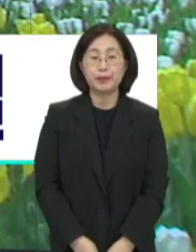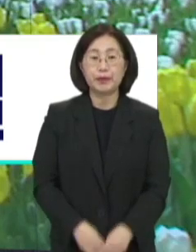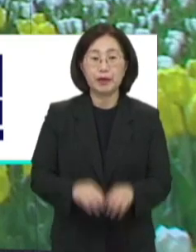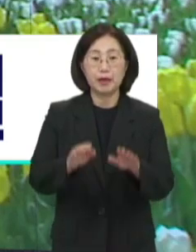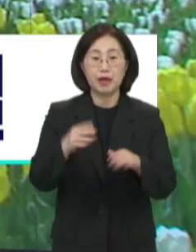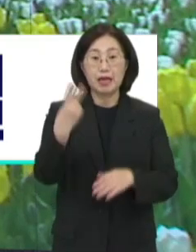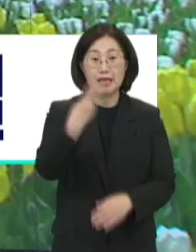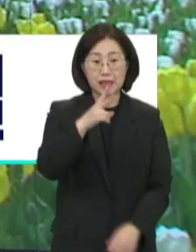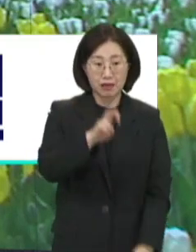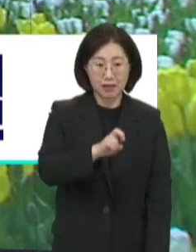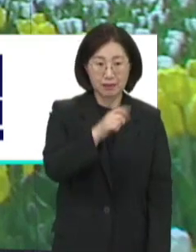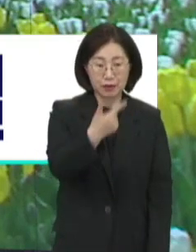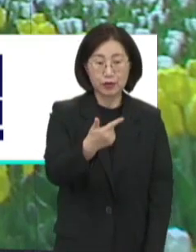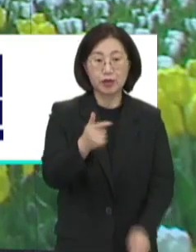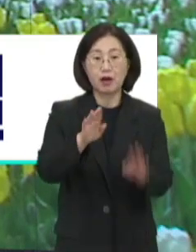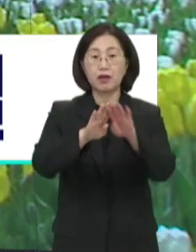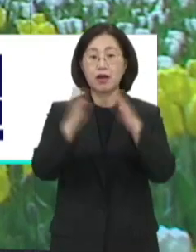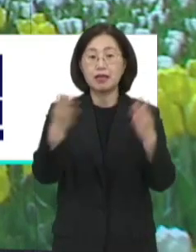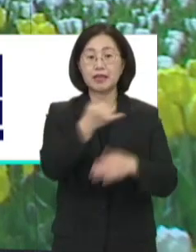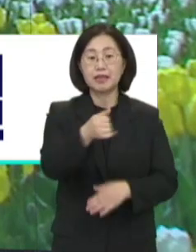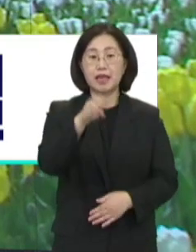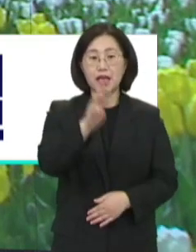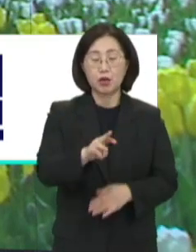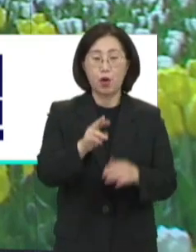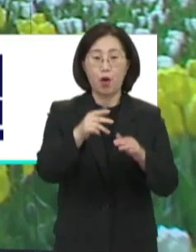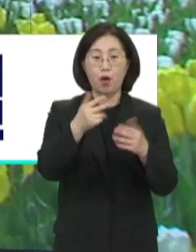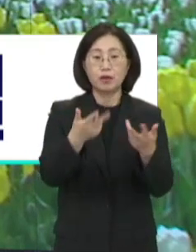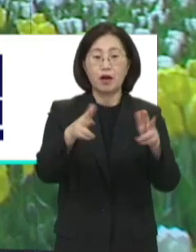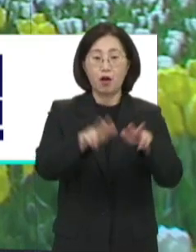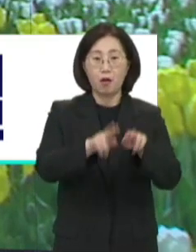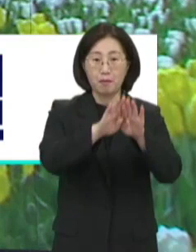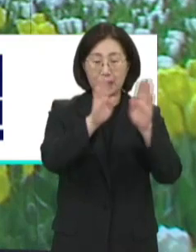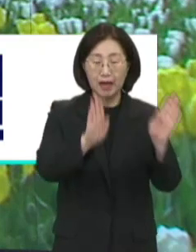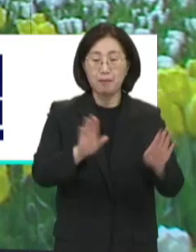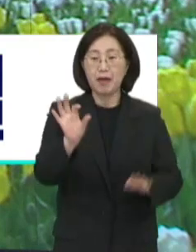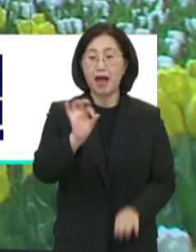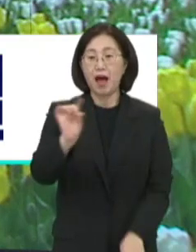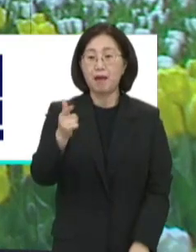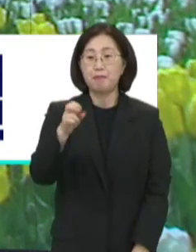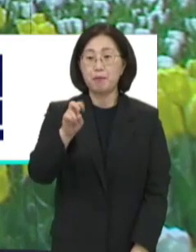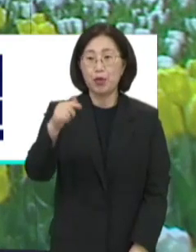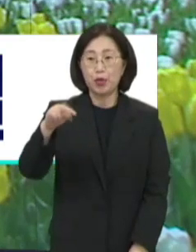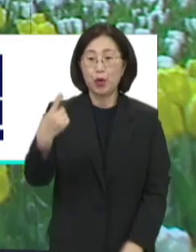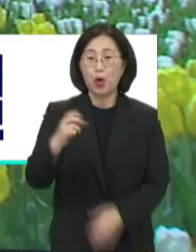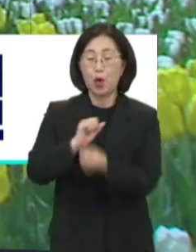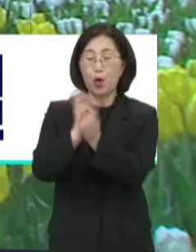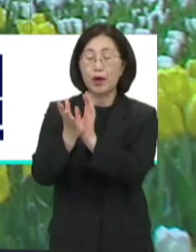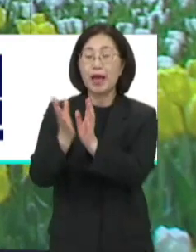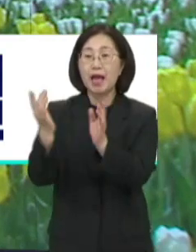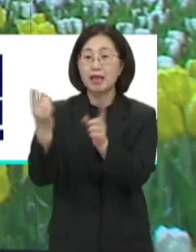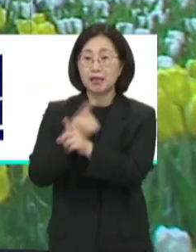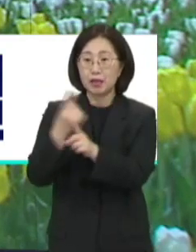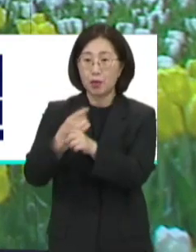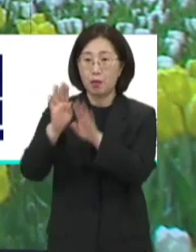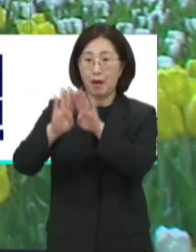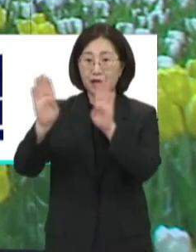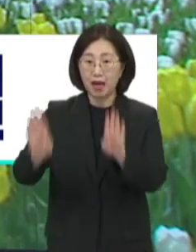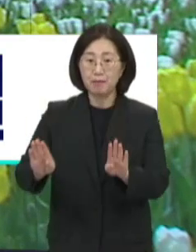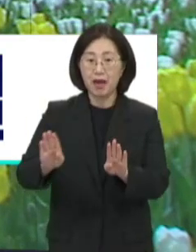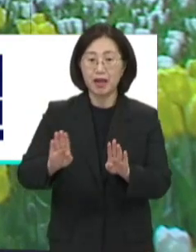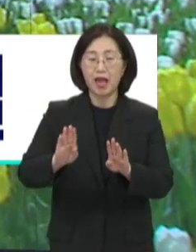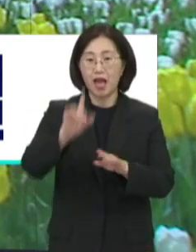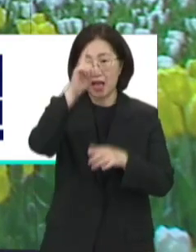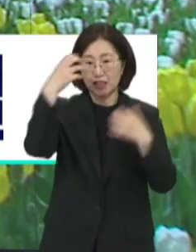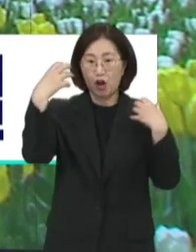오늘은 2026년 열리는 세종 정원도시 박람회와 안면도 원예치유 박람회가 정부의 국제행사 대상